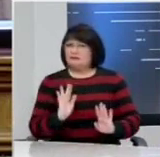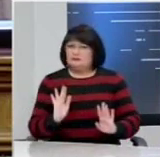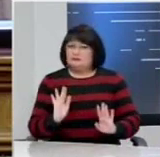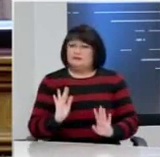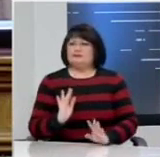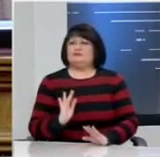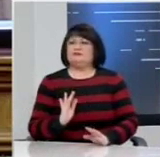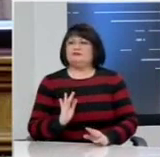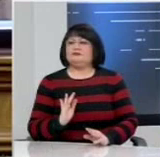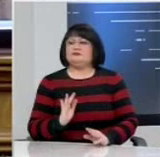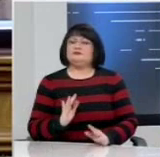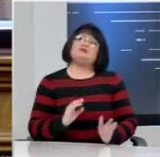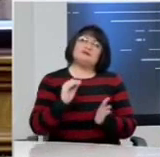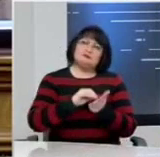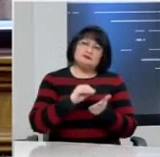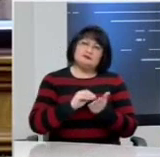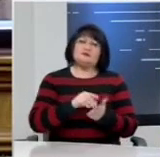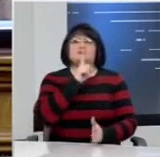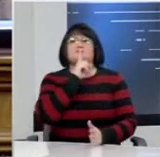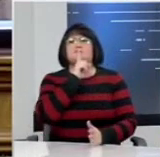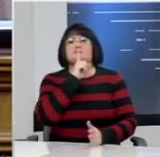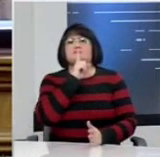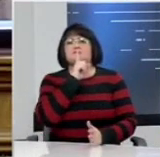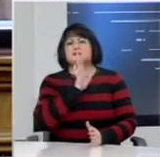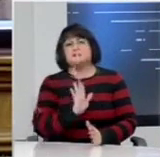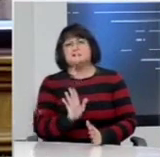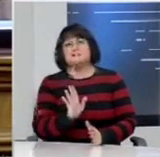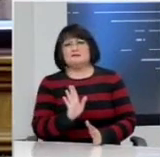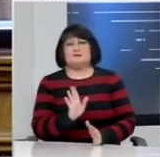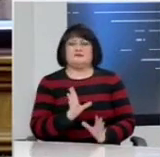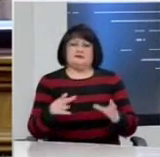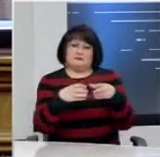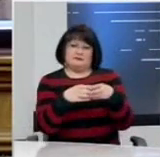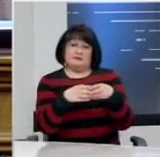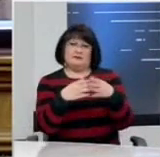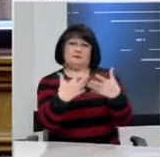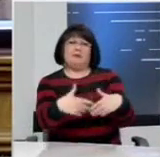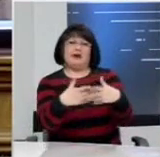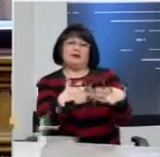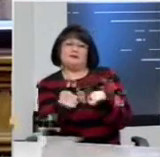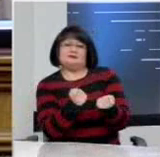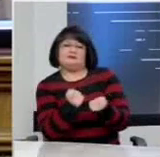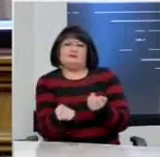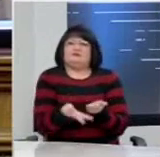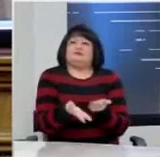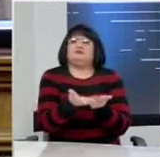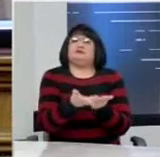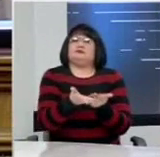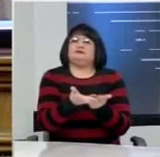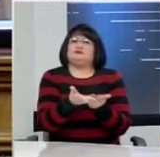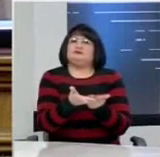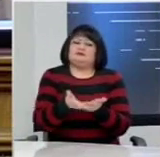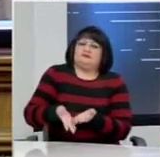ακόμα και της σιωπής ενός στρατευμένου μηχανισμού που υπηρετεί